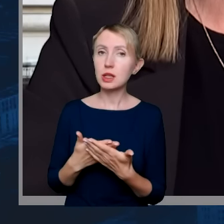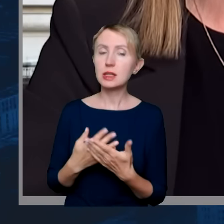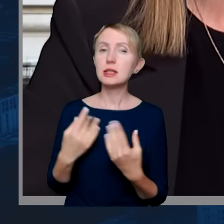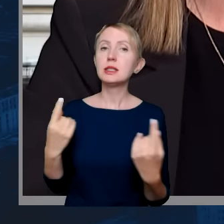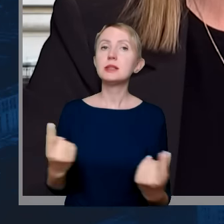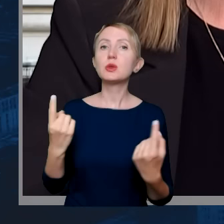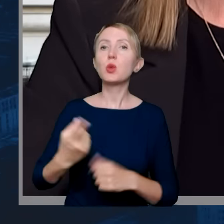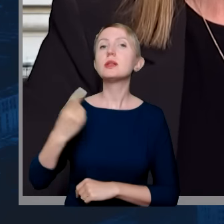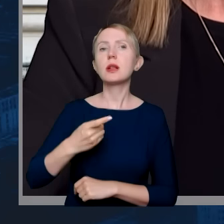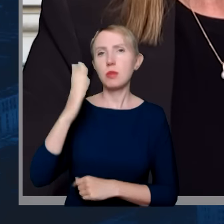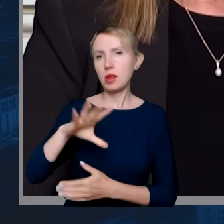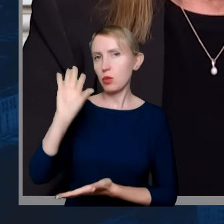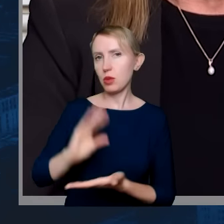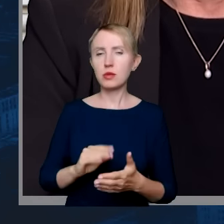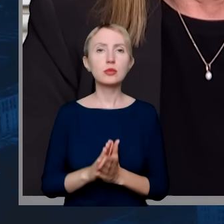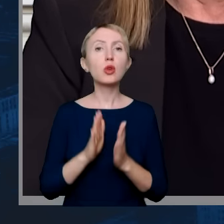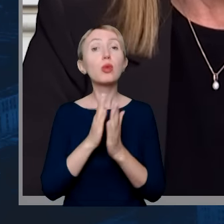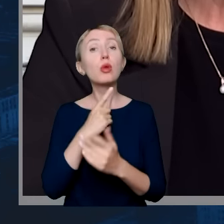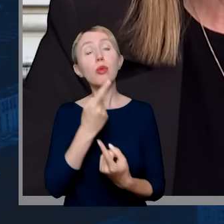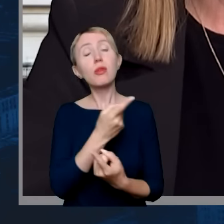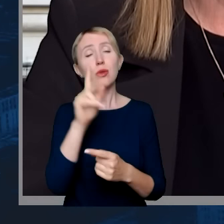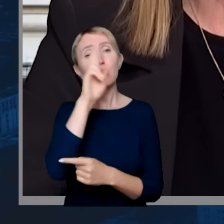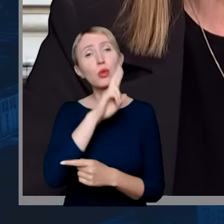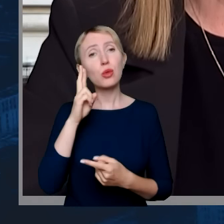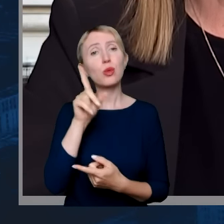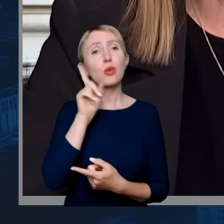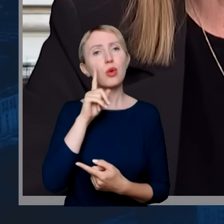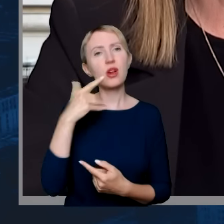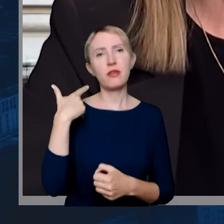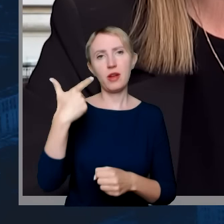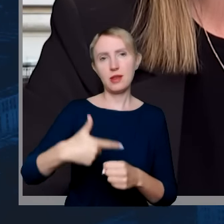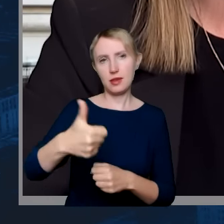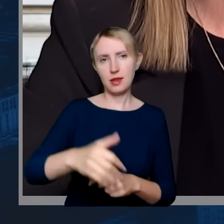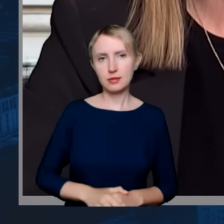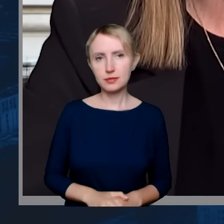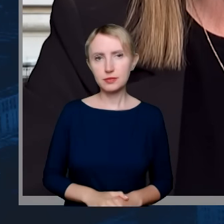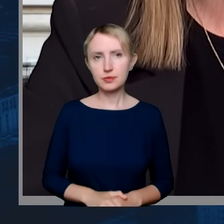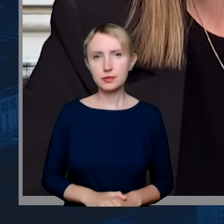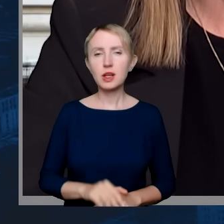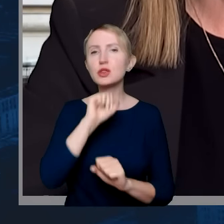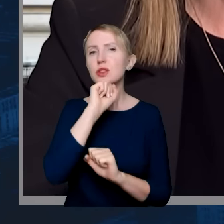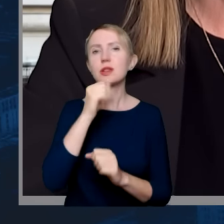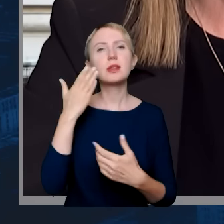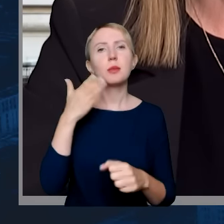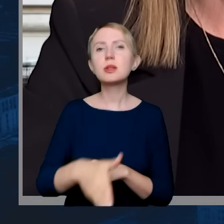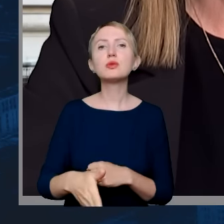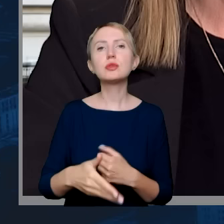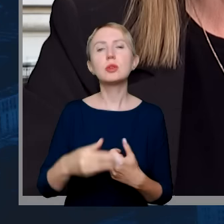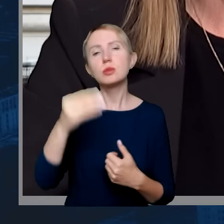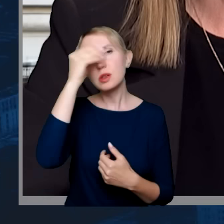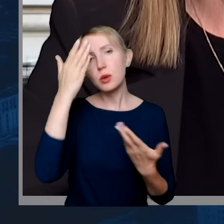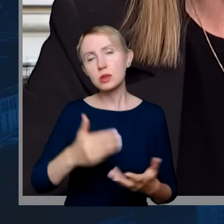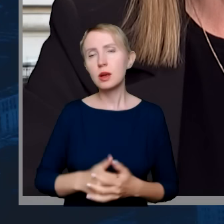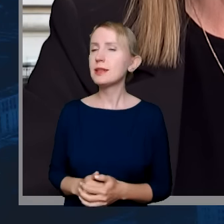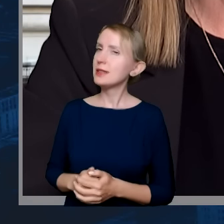zagrożenia będą się powtarzać. No to proszę to powiedzieć rodzicom tego 21-letniego chłopaka, że nigdy nie jest za późno, żeby wyciągać wnioski. Panie